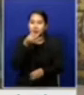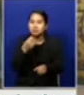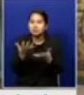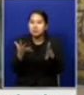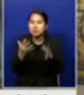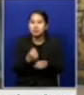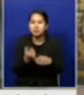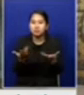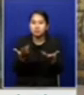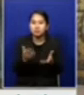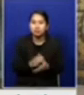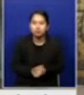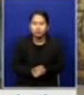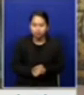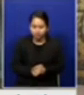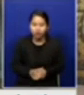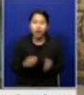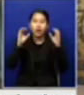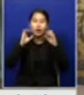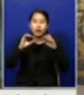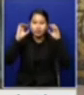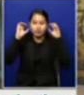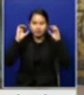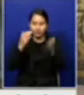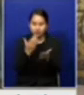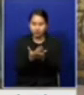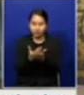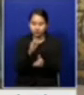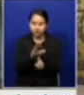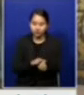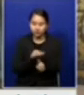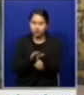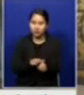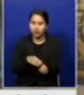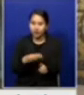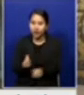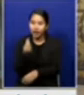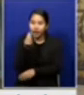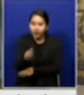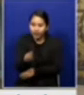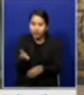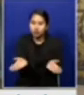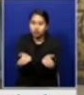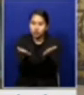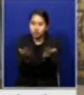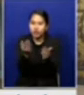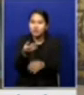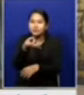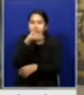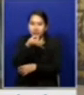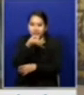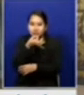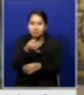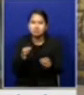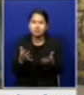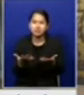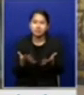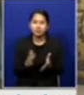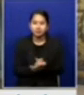เงินเยียวยานั้นและไปส่งเสริมอาชีพจริงๆแล้วนั้นเนี่ยท่านให้ไปคนละ 5,000 3